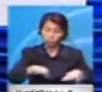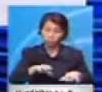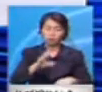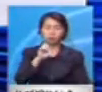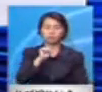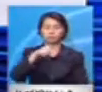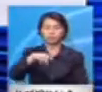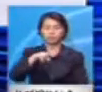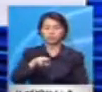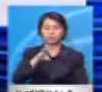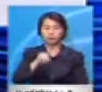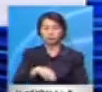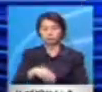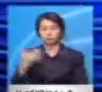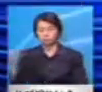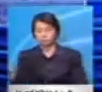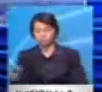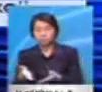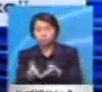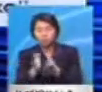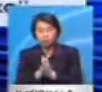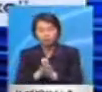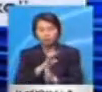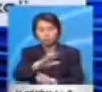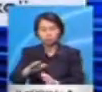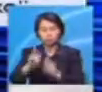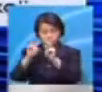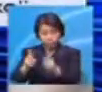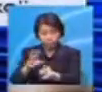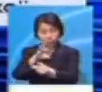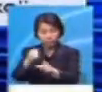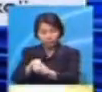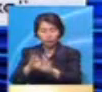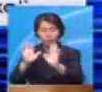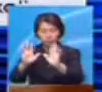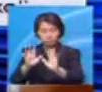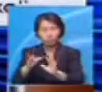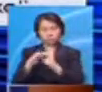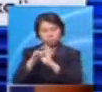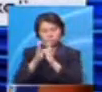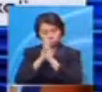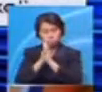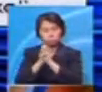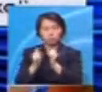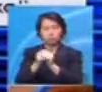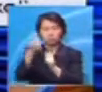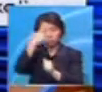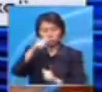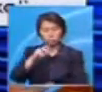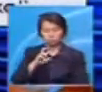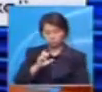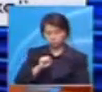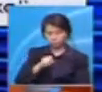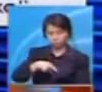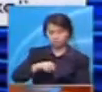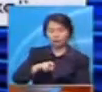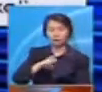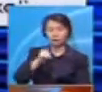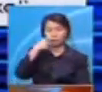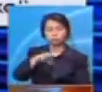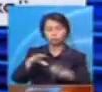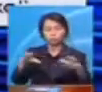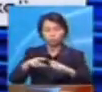sprm beliau sebaliknya menyarankan semua pihak yang terbabit supaya memberi kerjasama sewajarnya kepada sprm untuk